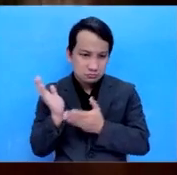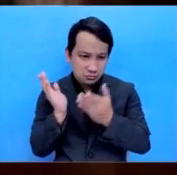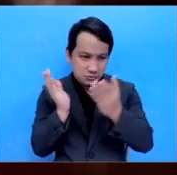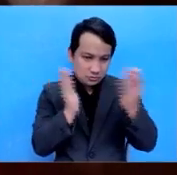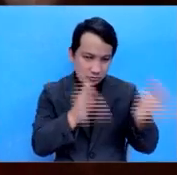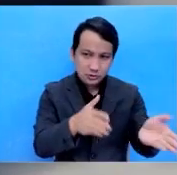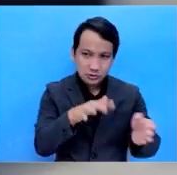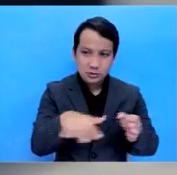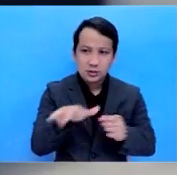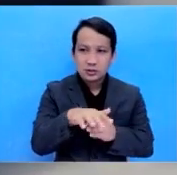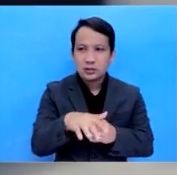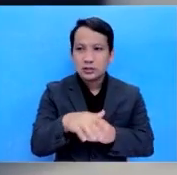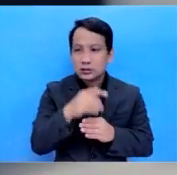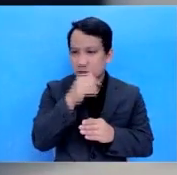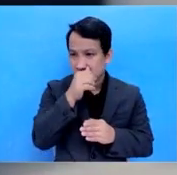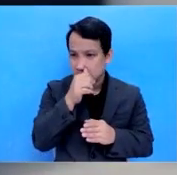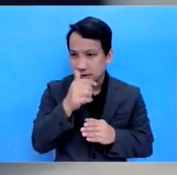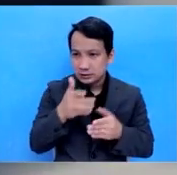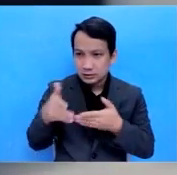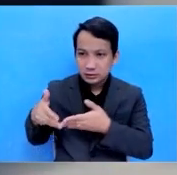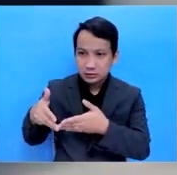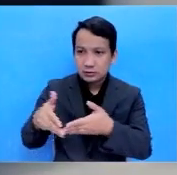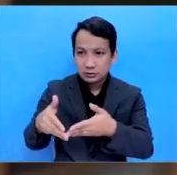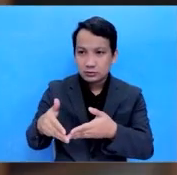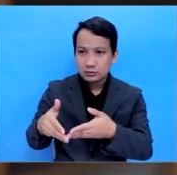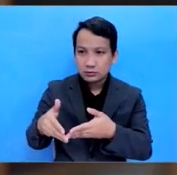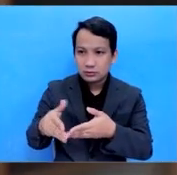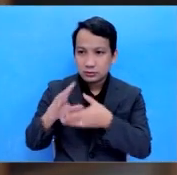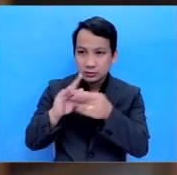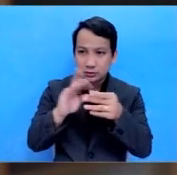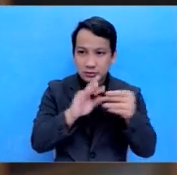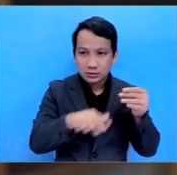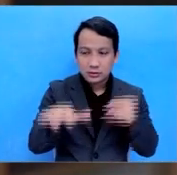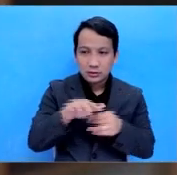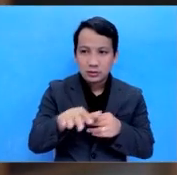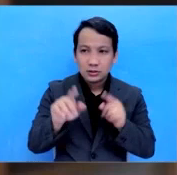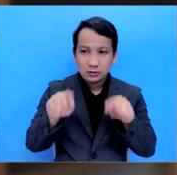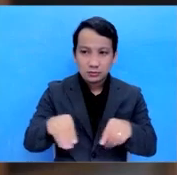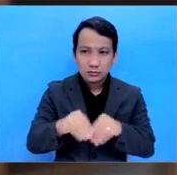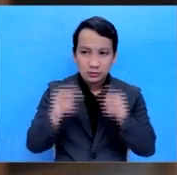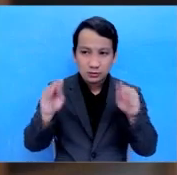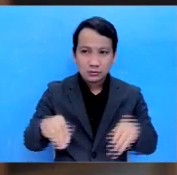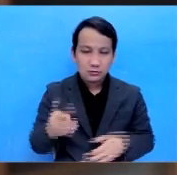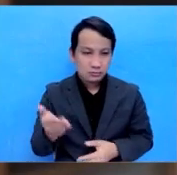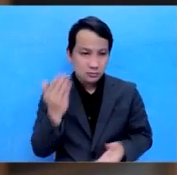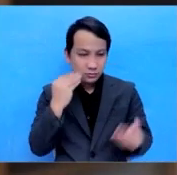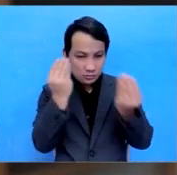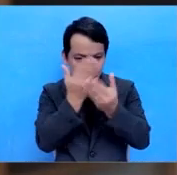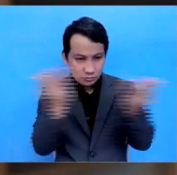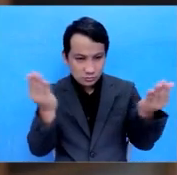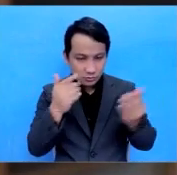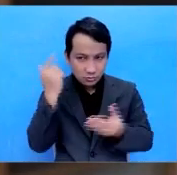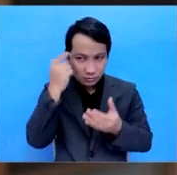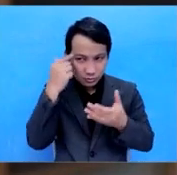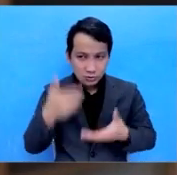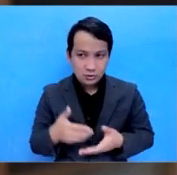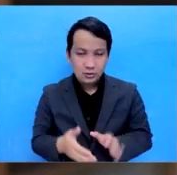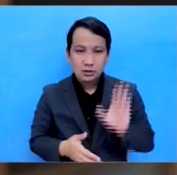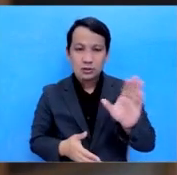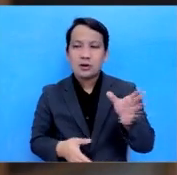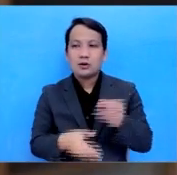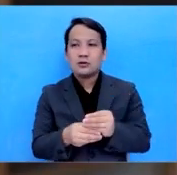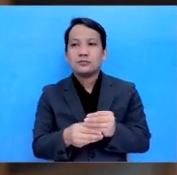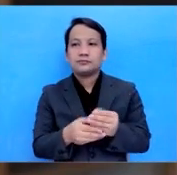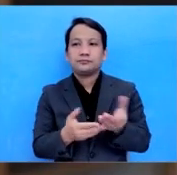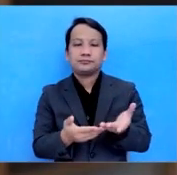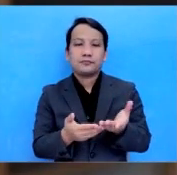BFA. May kwento ko. Bawat sulok ng palasyo may kwento sa amin eh. Ating mga butihing gobernador at